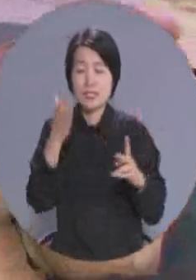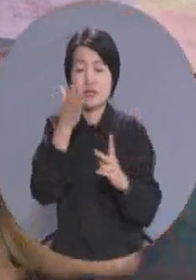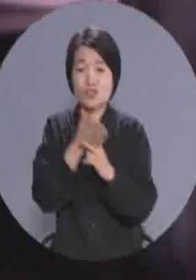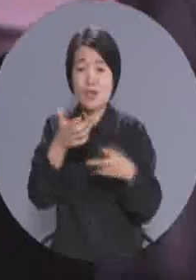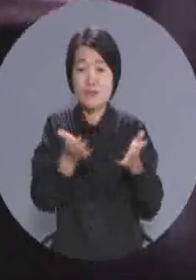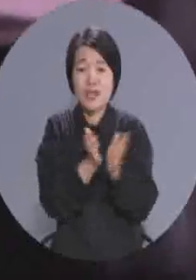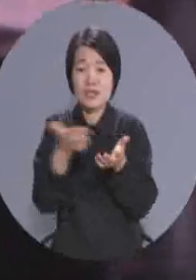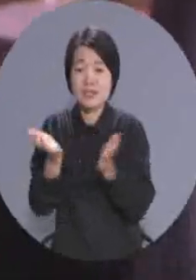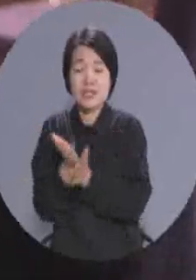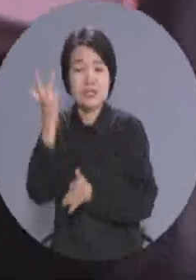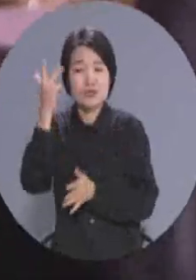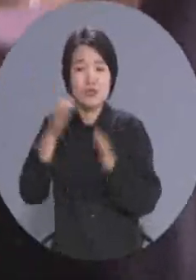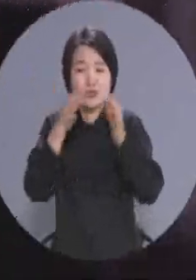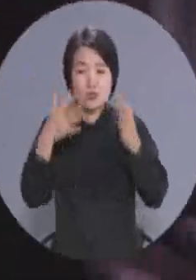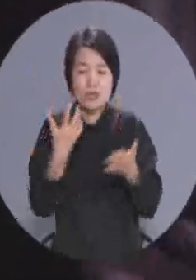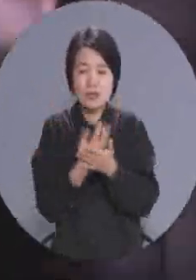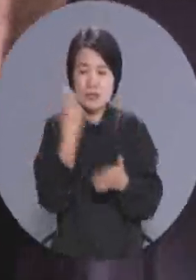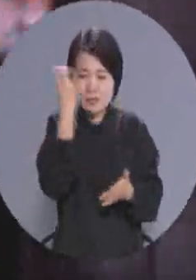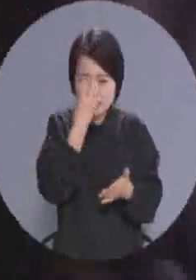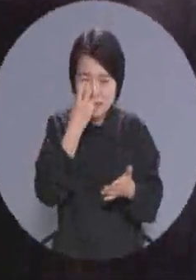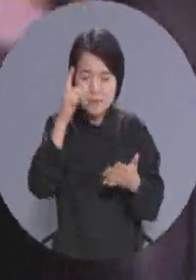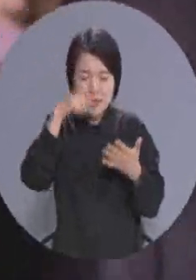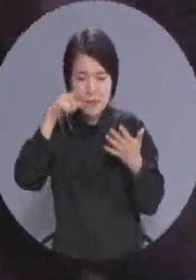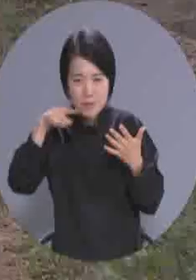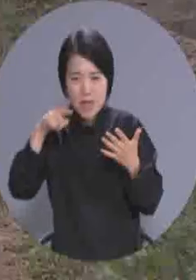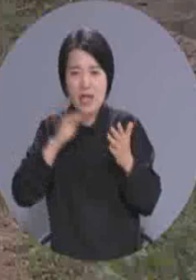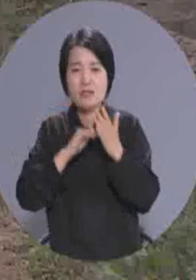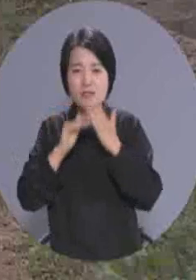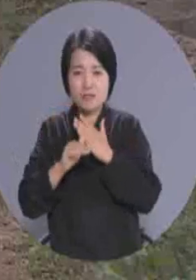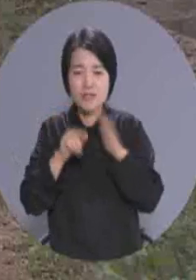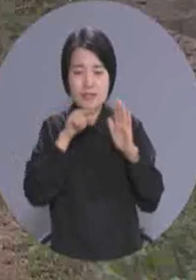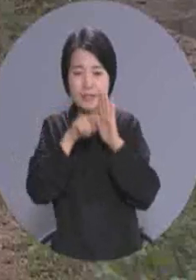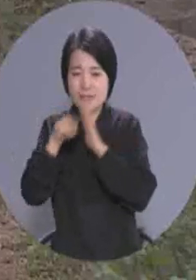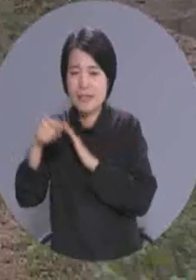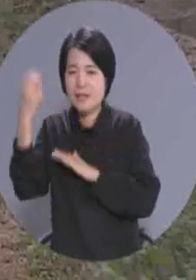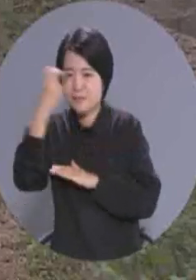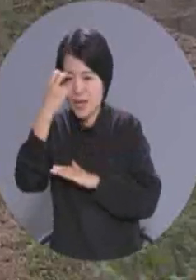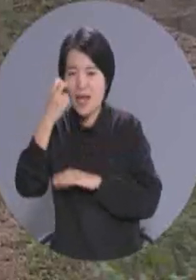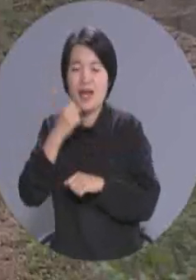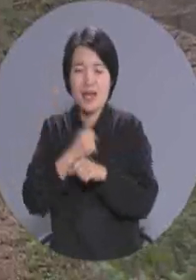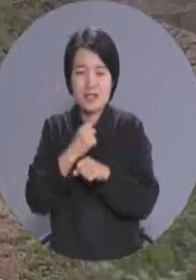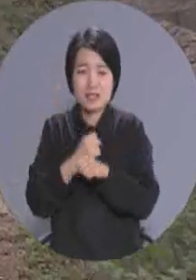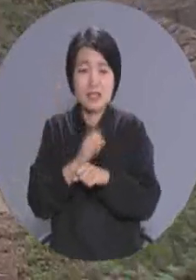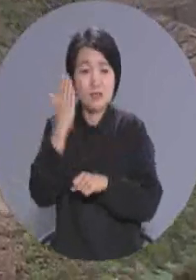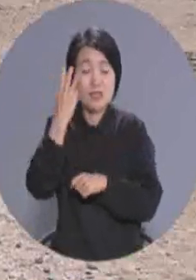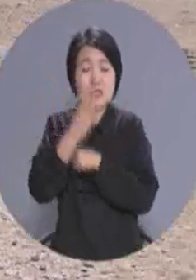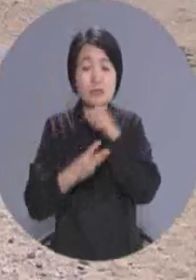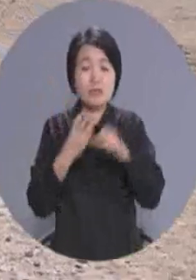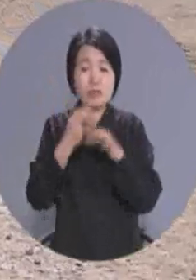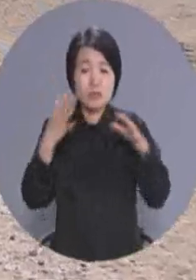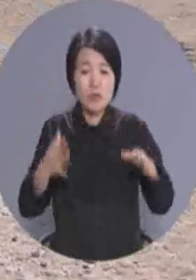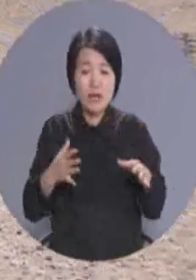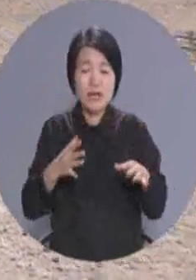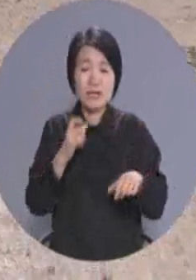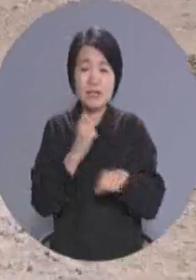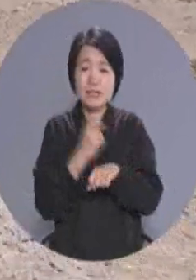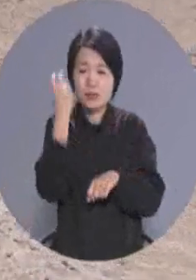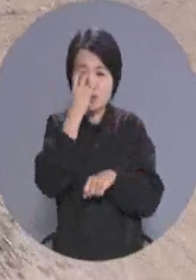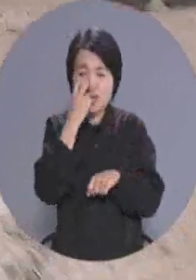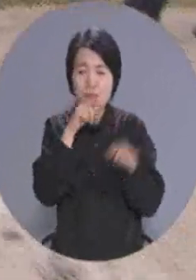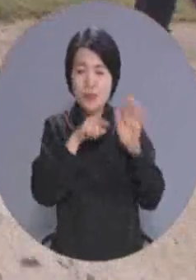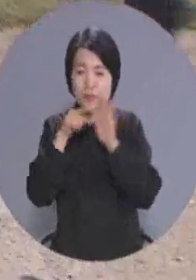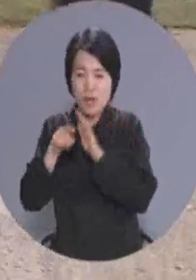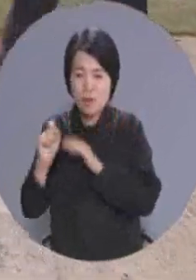나눠 일주일 동안 서류검토와 표본 선정을 거쳐 조를 하 근 3년 동안 이같은 행정사무 조사를